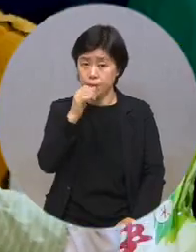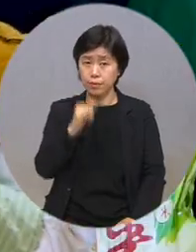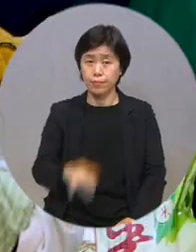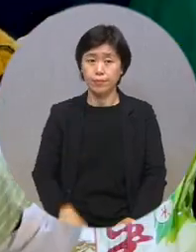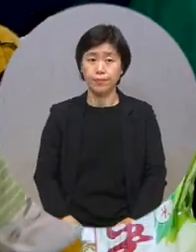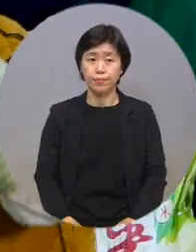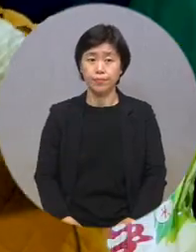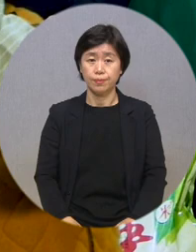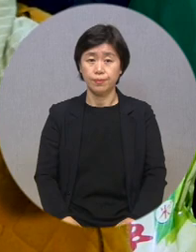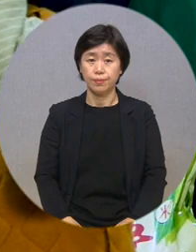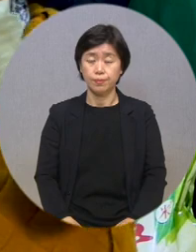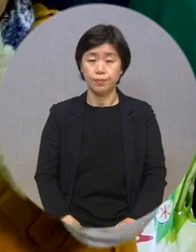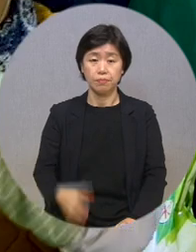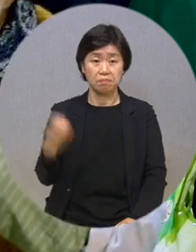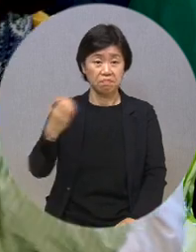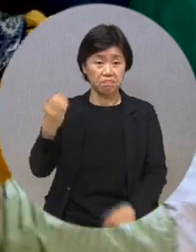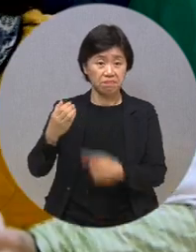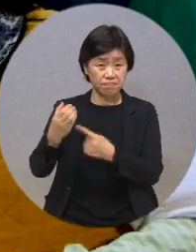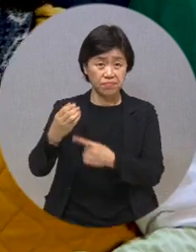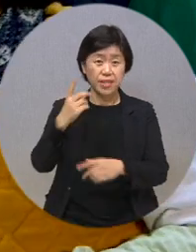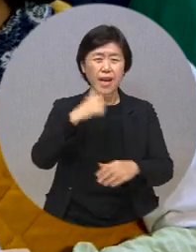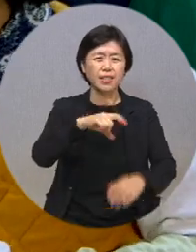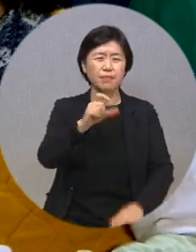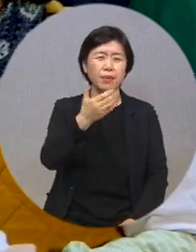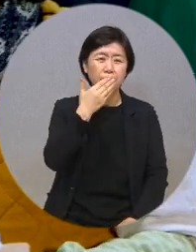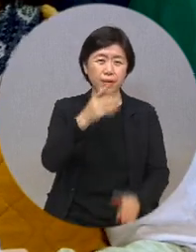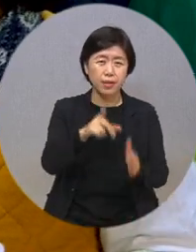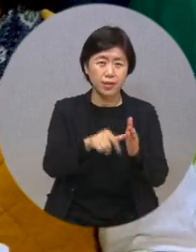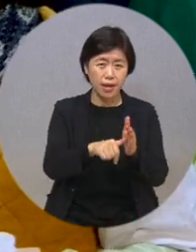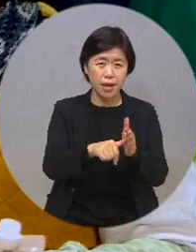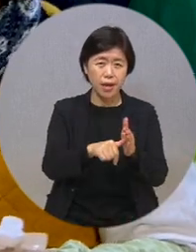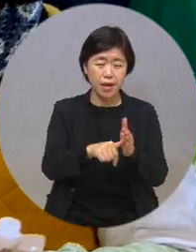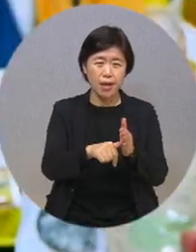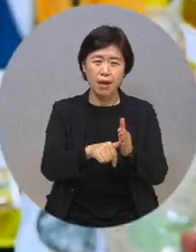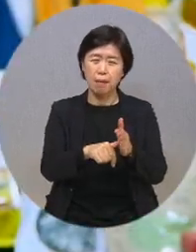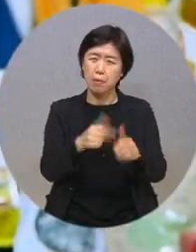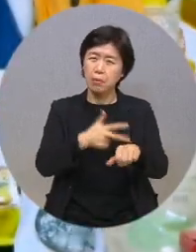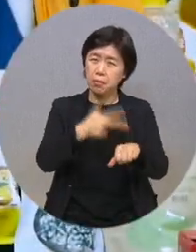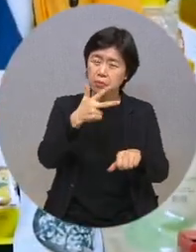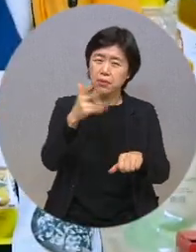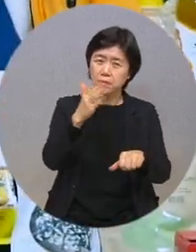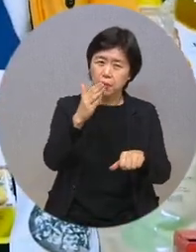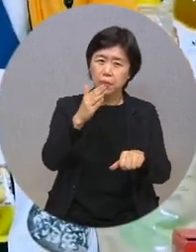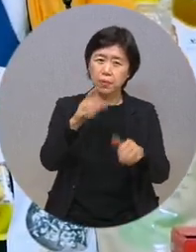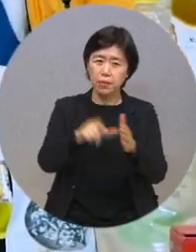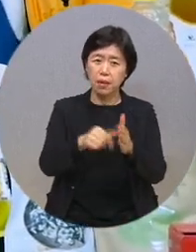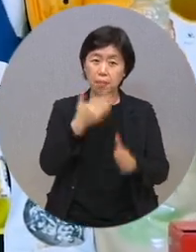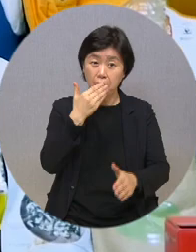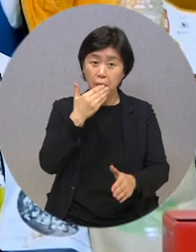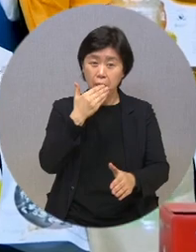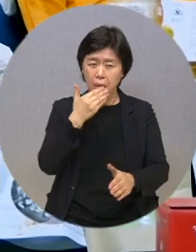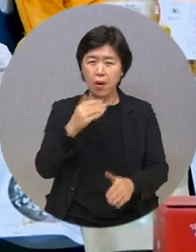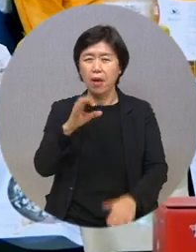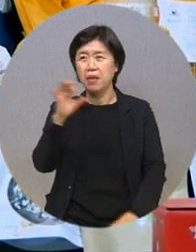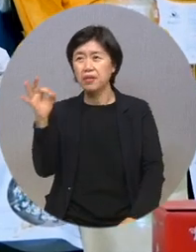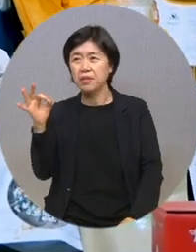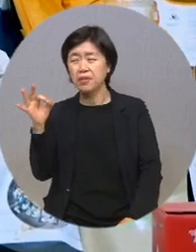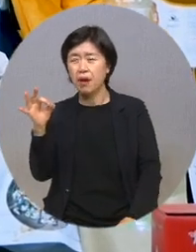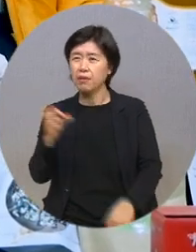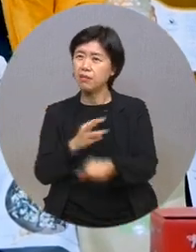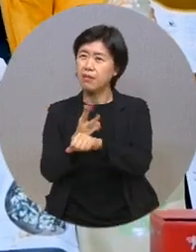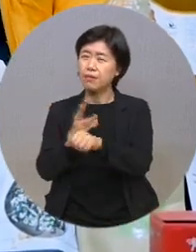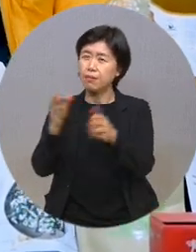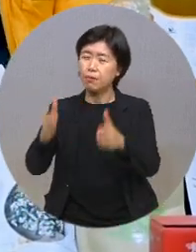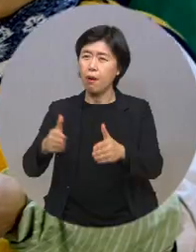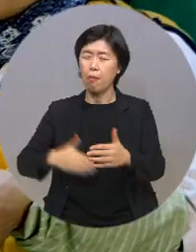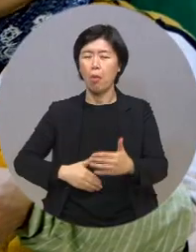제가 이거를 아침에 먹는데요. 네. 아침에 7시 반에 먹으면 10시 반까지 배가 안 고파요. 진짜로 든든하네요. 든든해요.